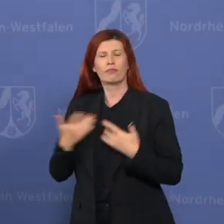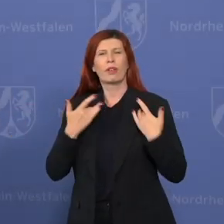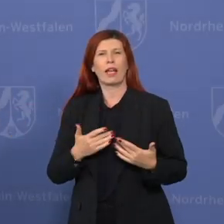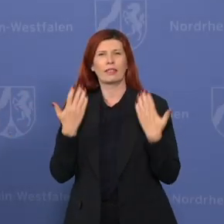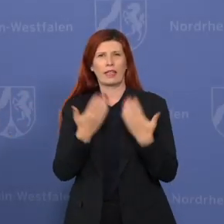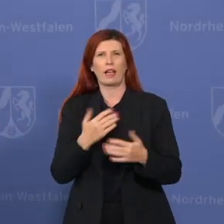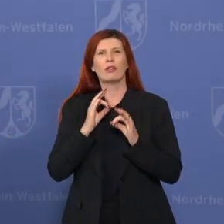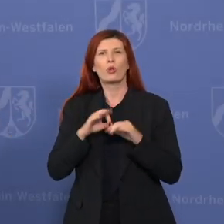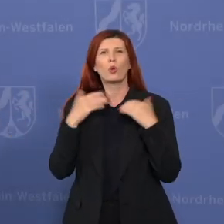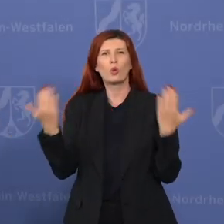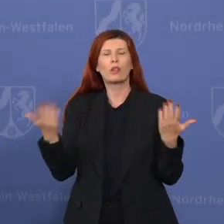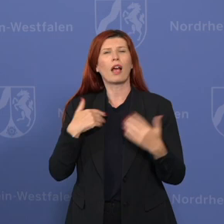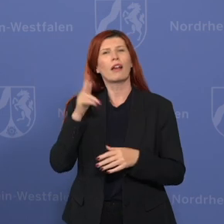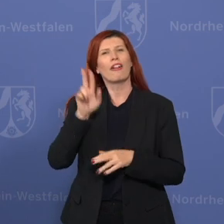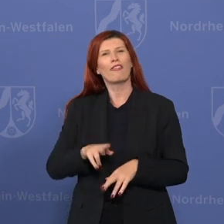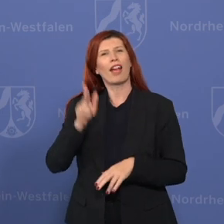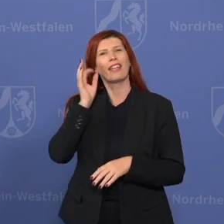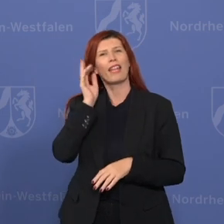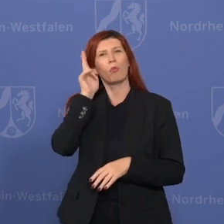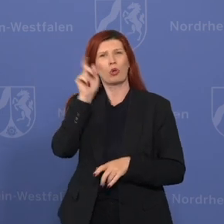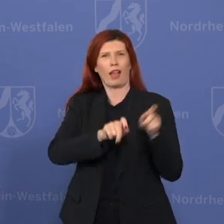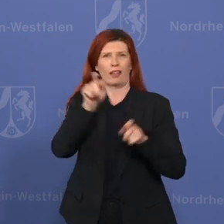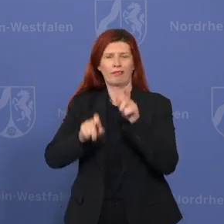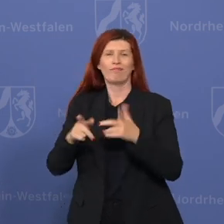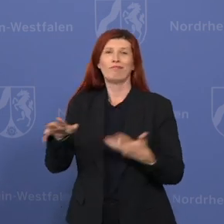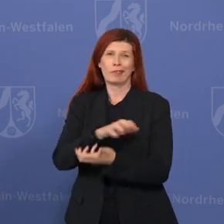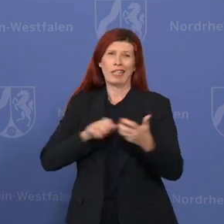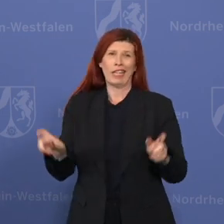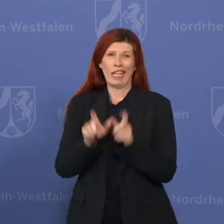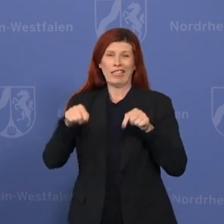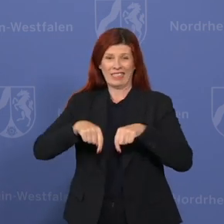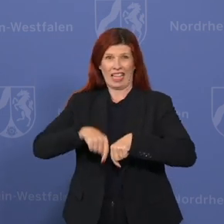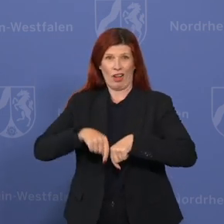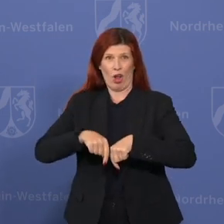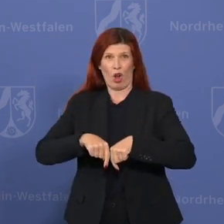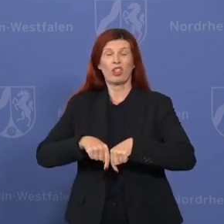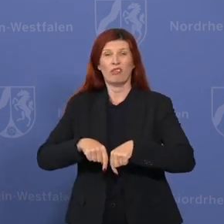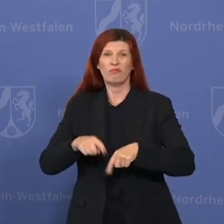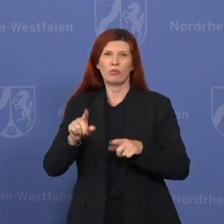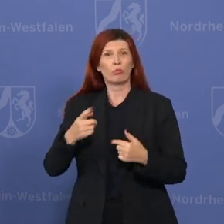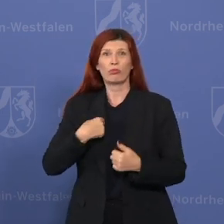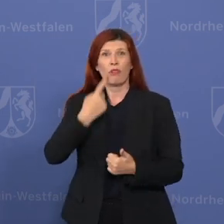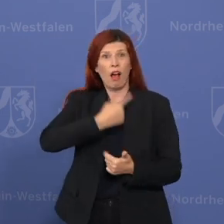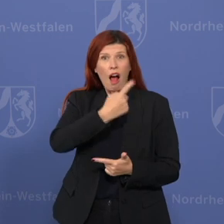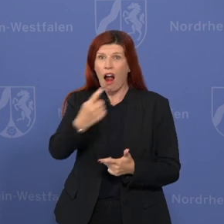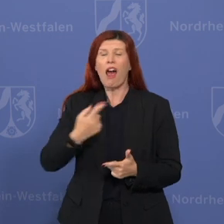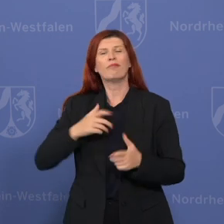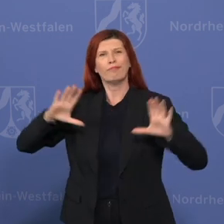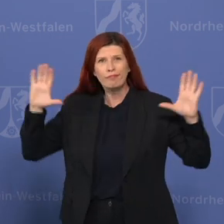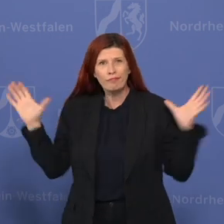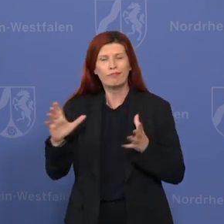Herr Kracht. Meine sehr verehrten Damen und Herren, Krisenzeiten wie diese erleben wir alle gemeinsam sehr